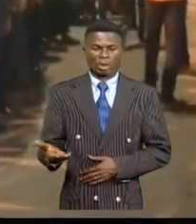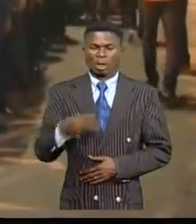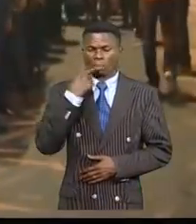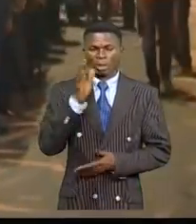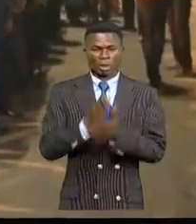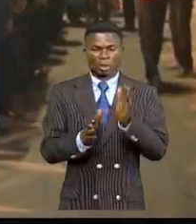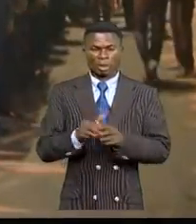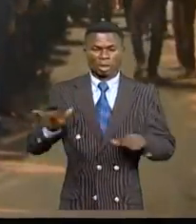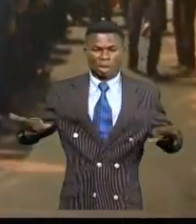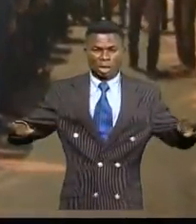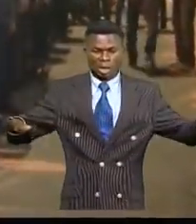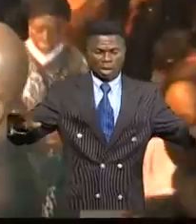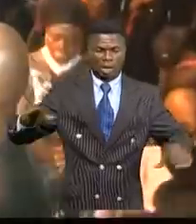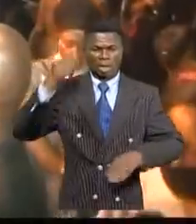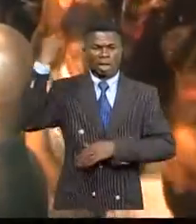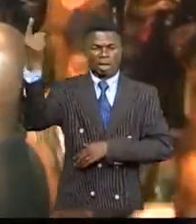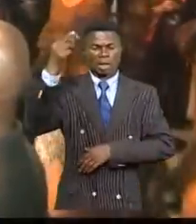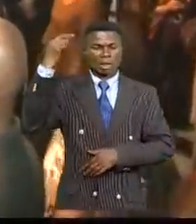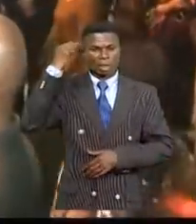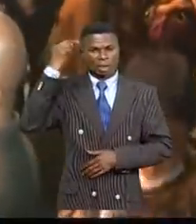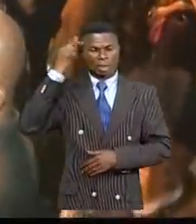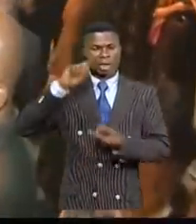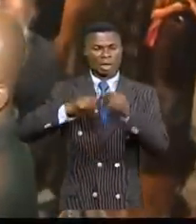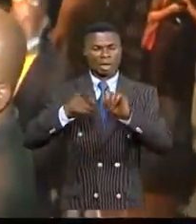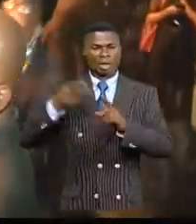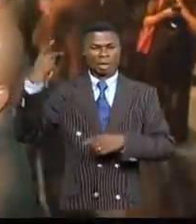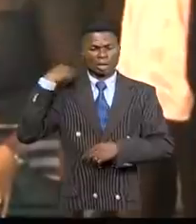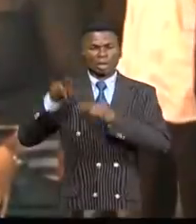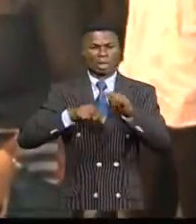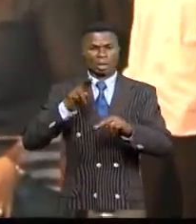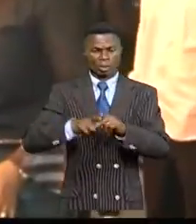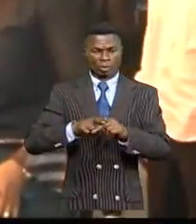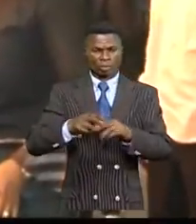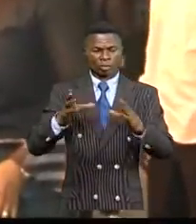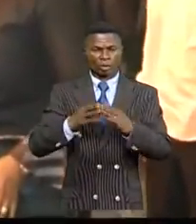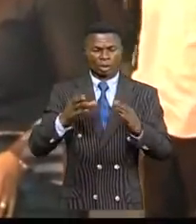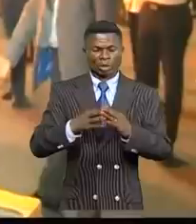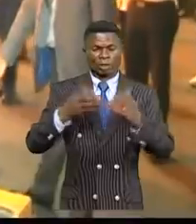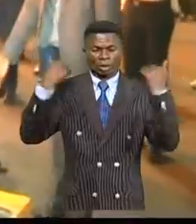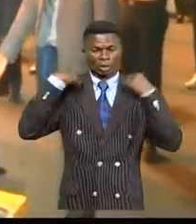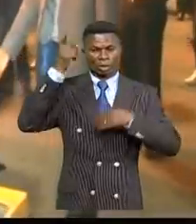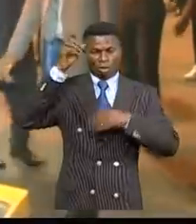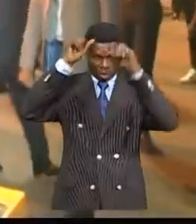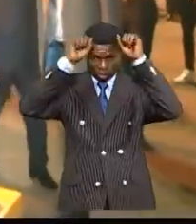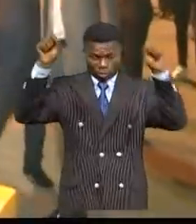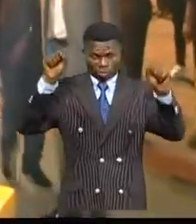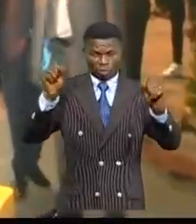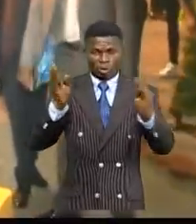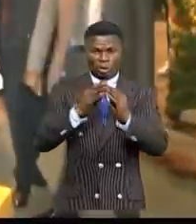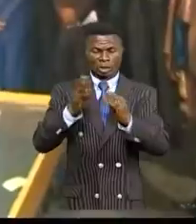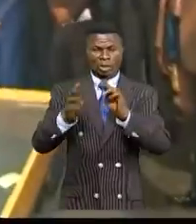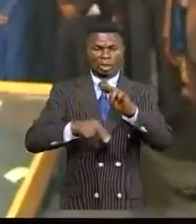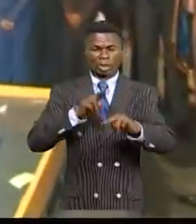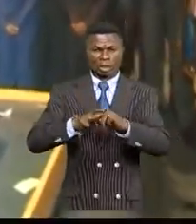À l'aéroport international d'Ndjili, ses collègues députés nationaux avec à leur tête le président de l'Assemblée